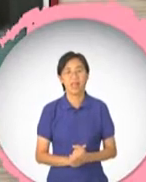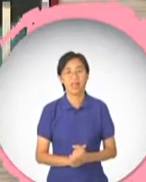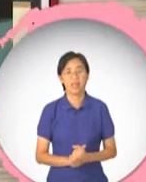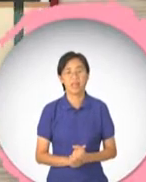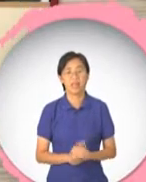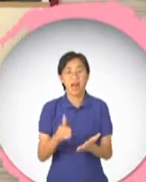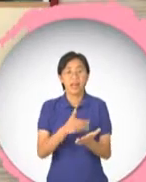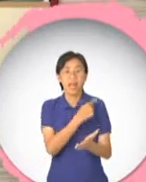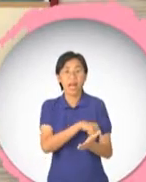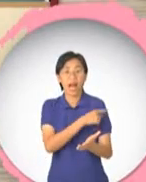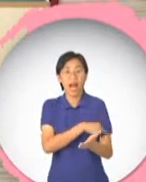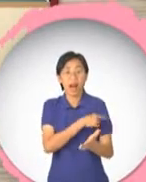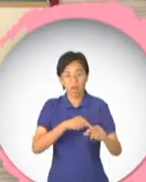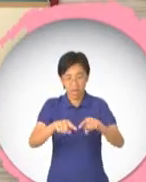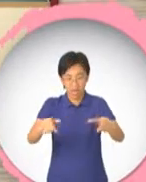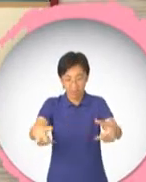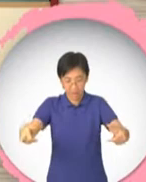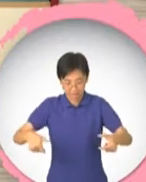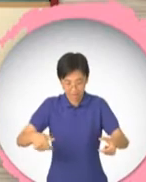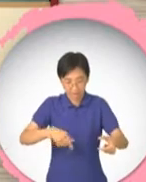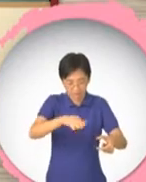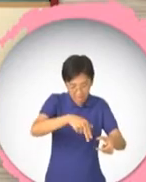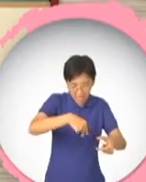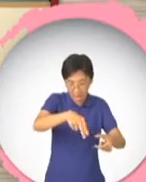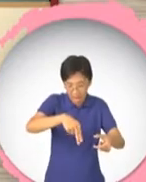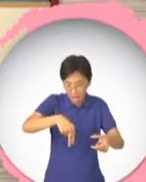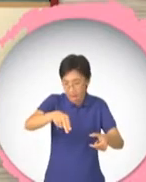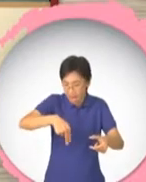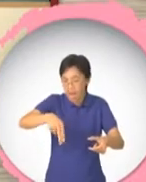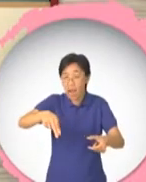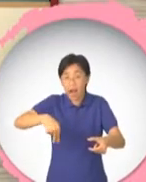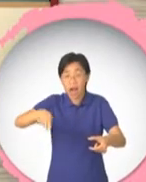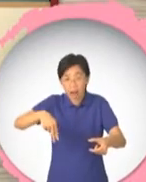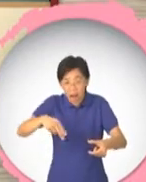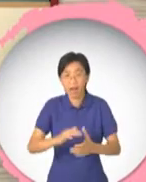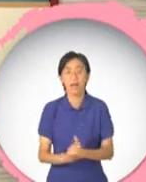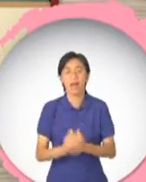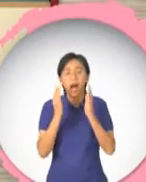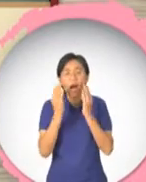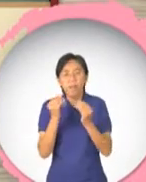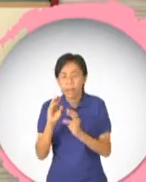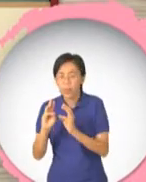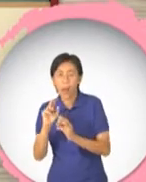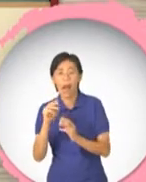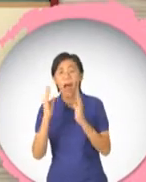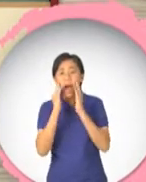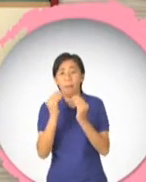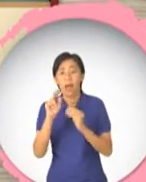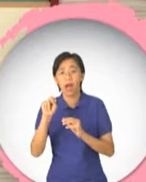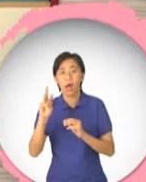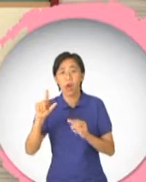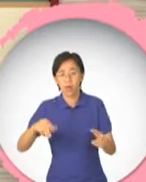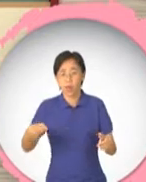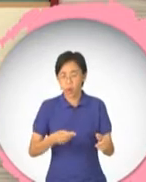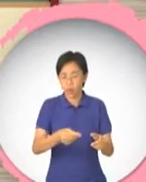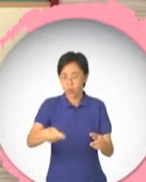าวนะคะที่ก้นถาดให้ทั่วค่ะแล้วก็โรยแป้งนวล นะคะแป้งนวลก็คือแป้งชนิดเดียวกับที่เราใช้ทำขนมเนี่ยแหละค่ะ ที่เรา